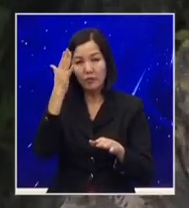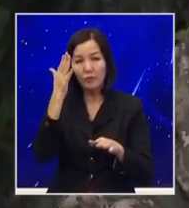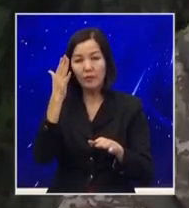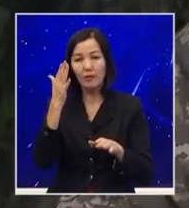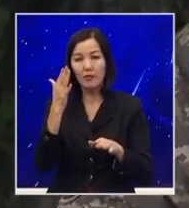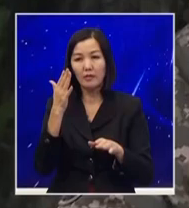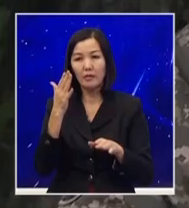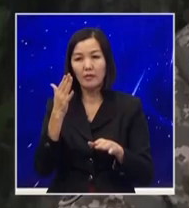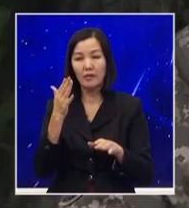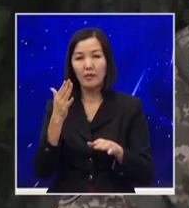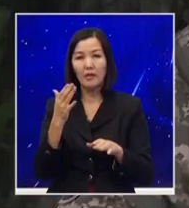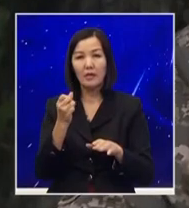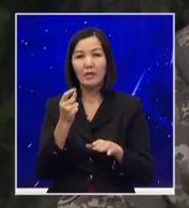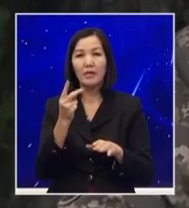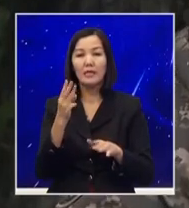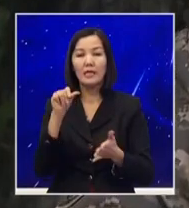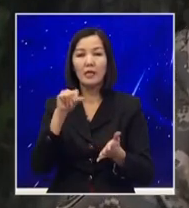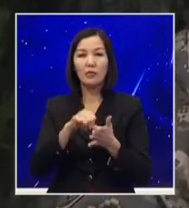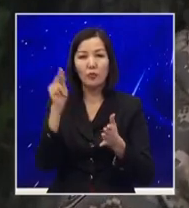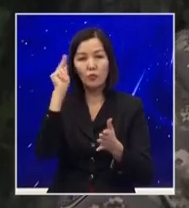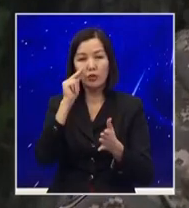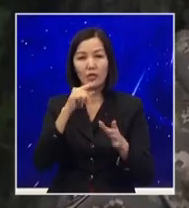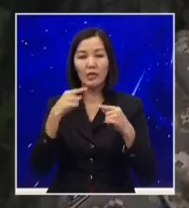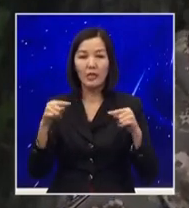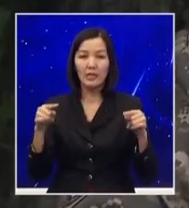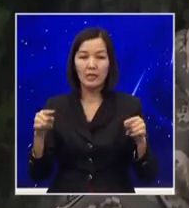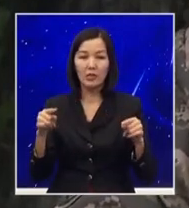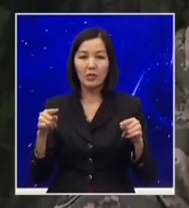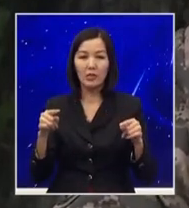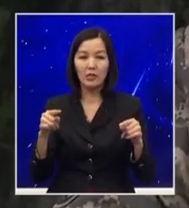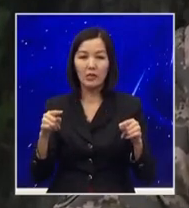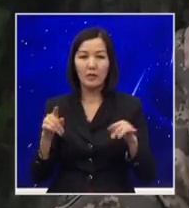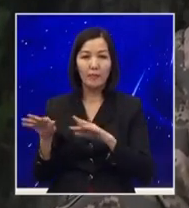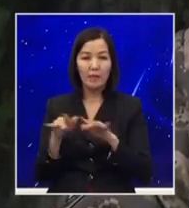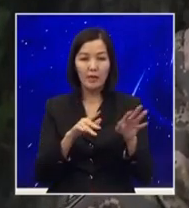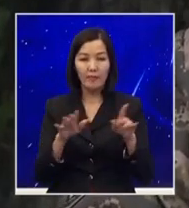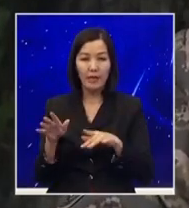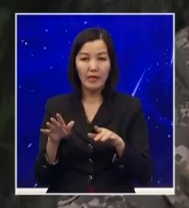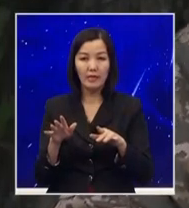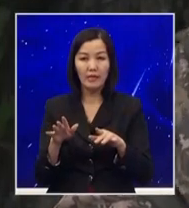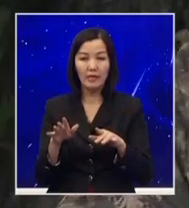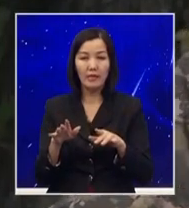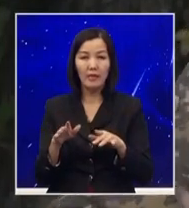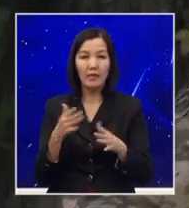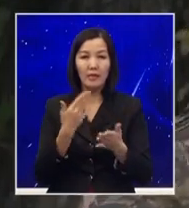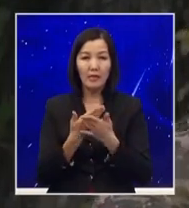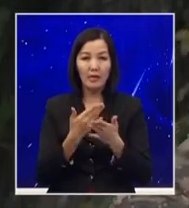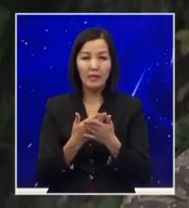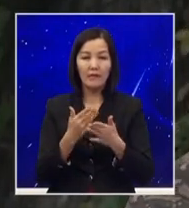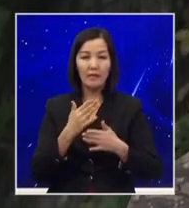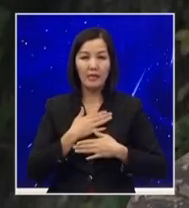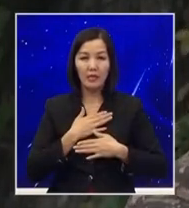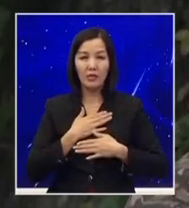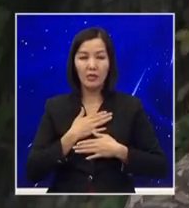Не раз принимали участие в учениях различного масштаба и не раз доказывали наш девиз